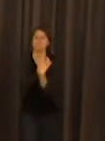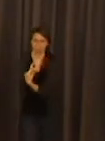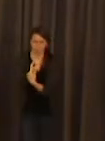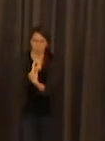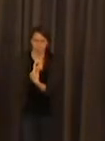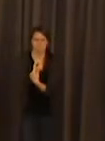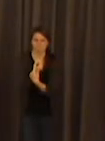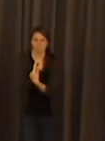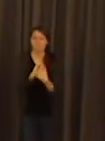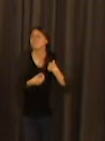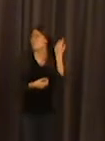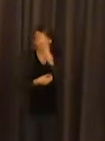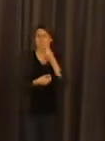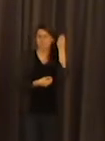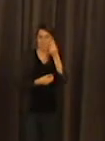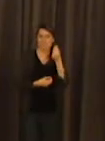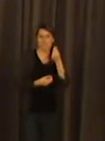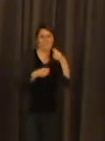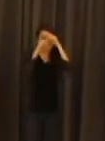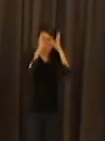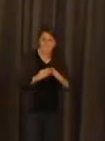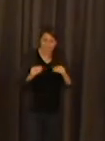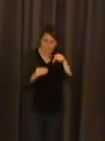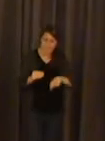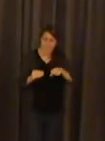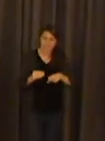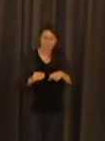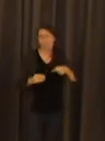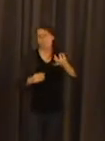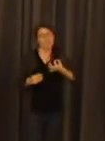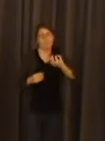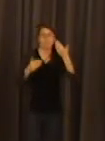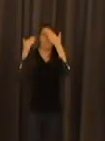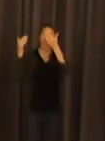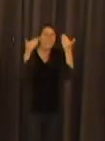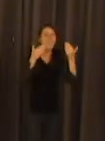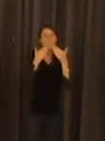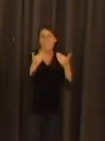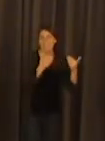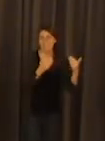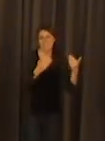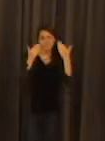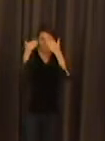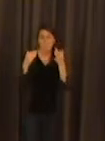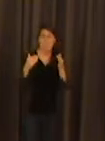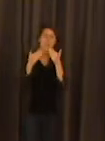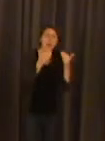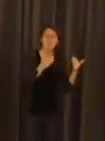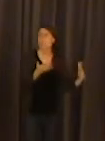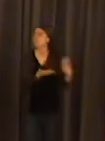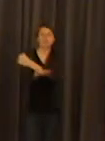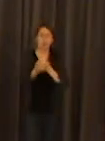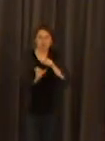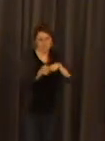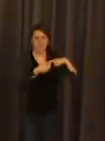és de justícia que en nom de la facultat agraïm la participació de tothom que ha treballat en aquest curs.